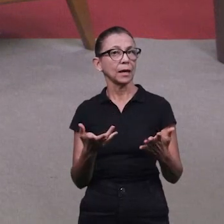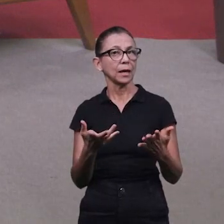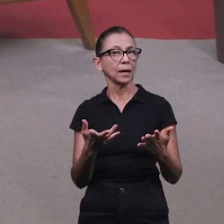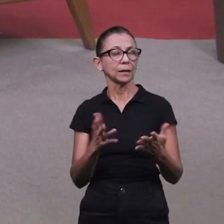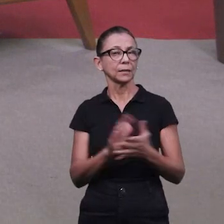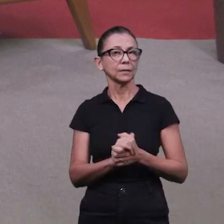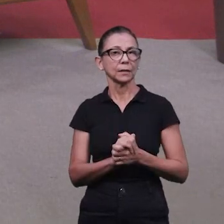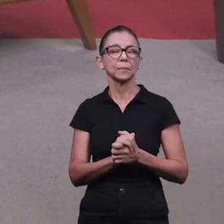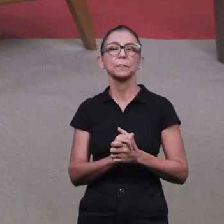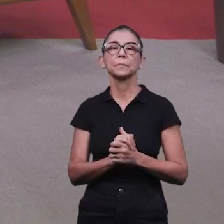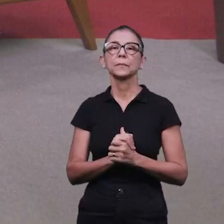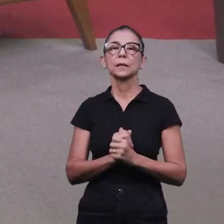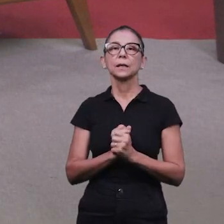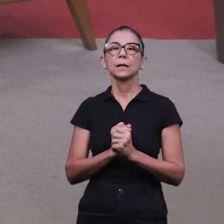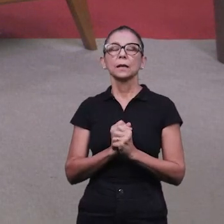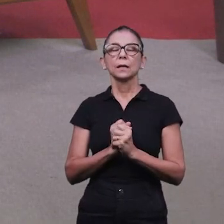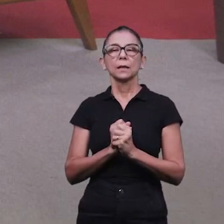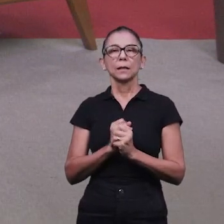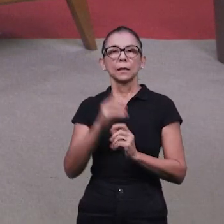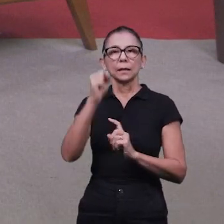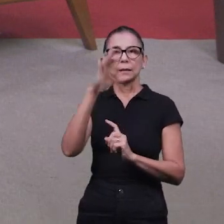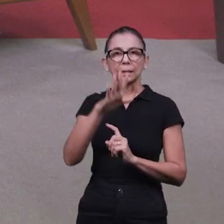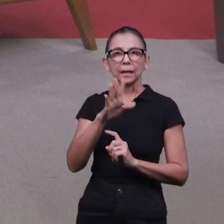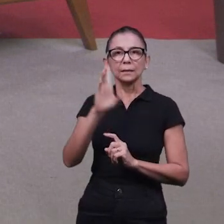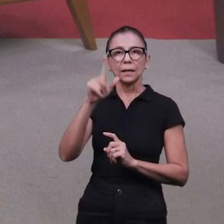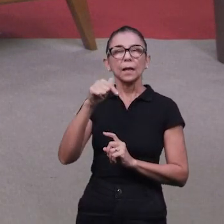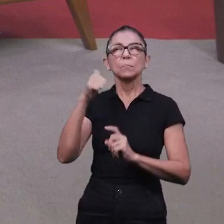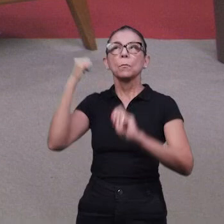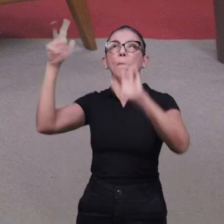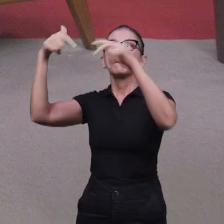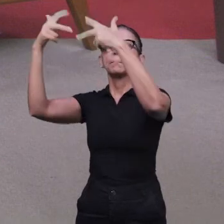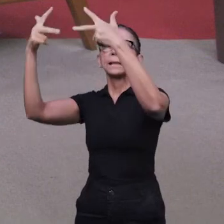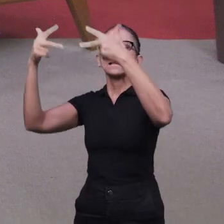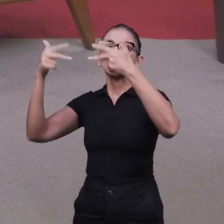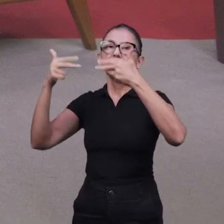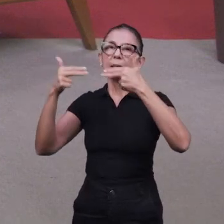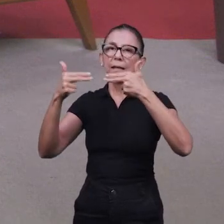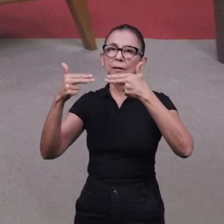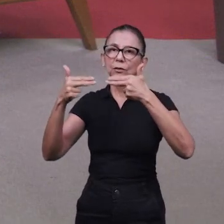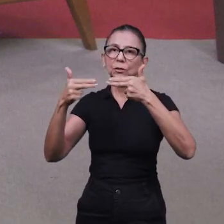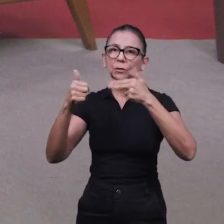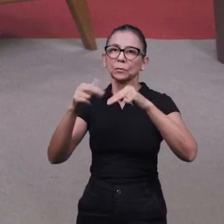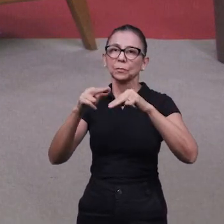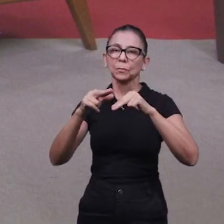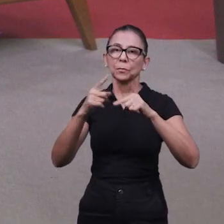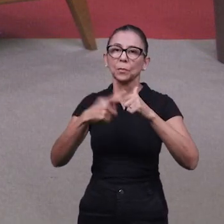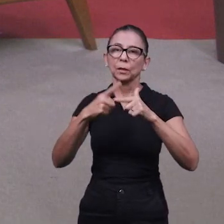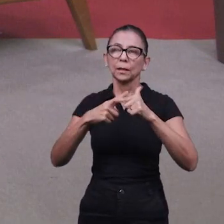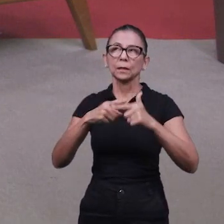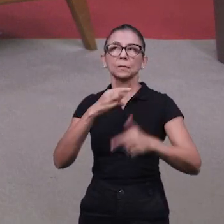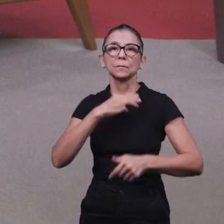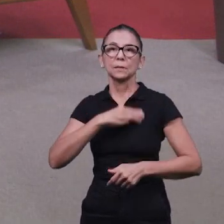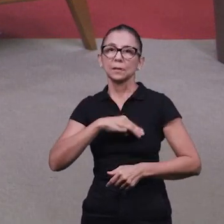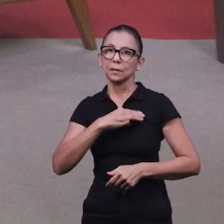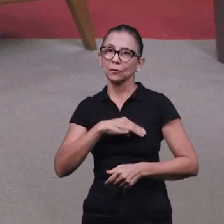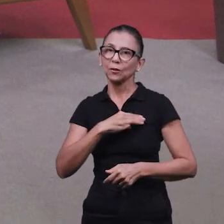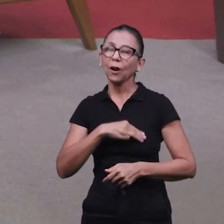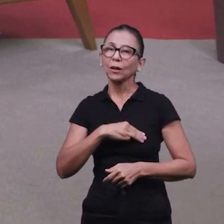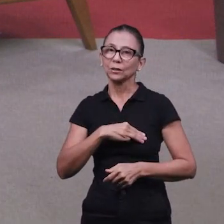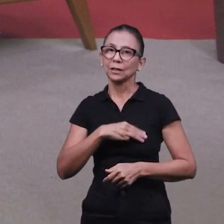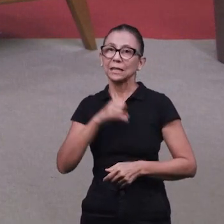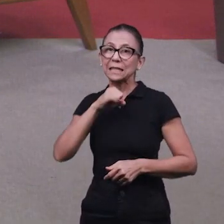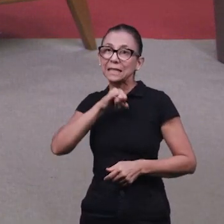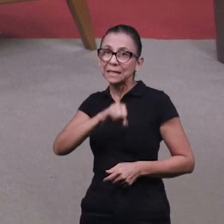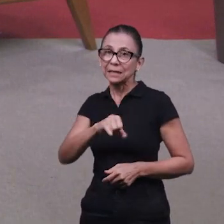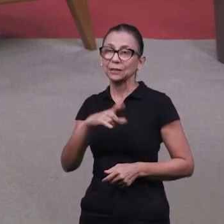c'est un don de Dieu, bien évidemment, c'est le fruit de son amour, de sa miséricorde, mais afin qu'il ait l'obéissance à travers